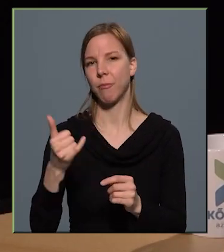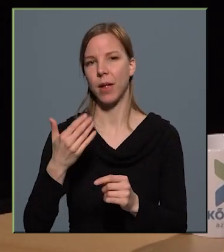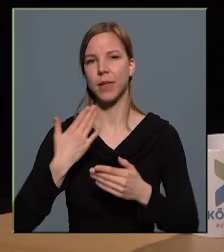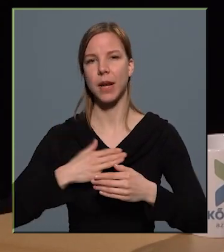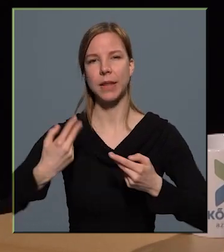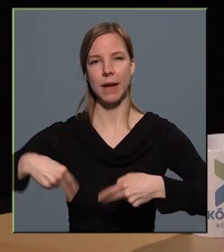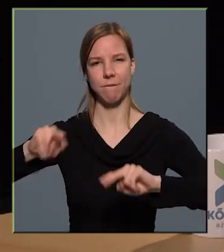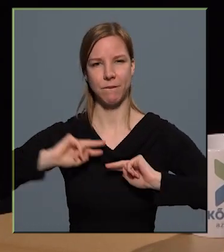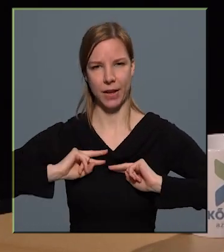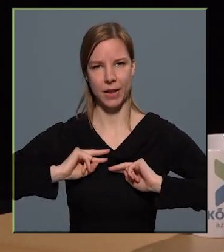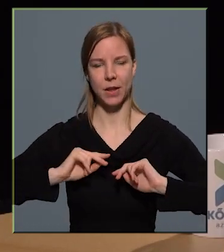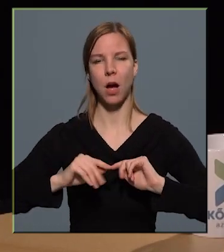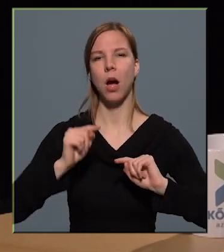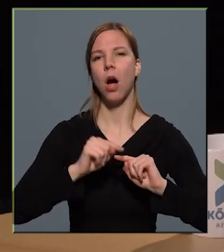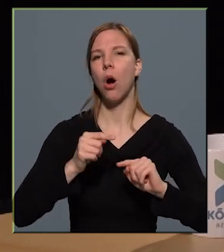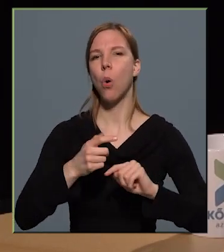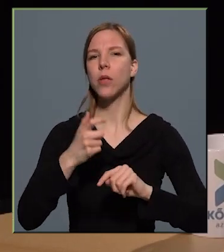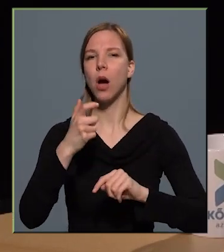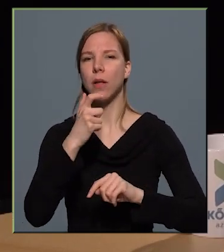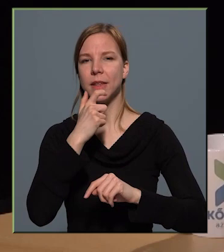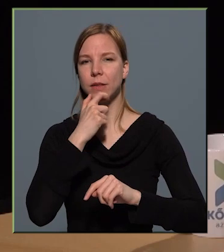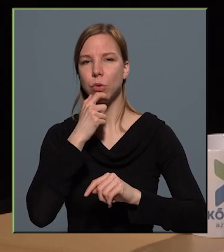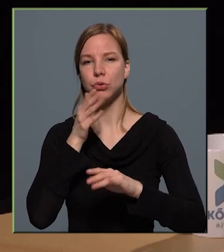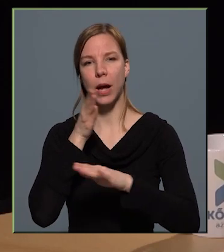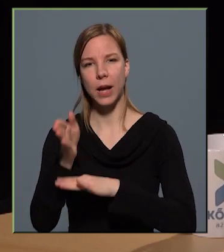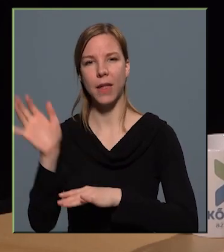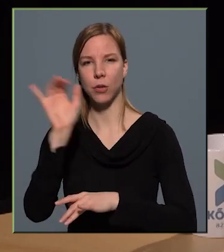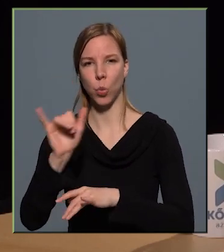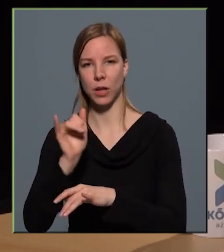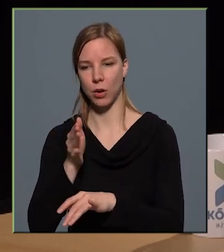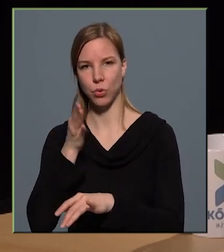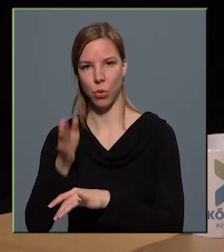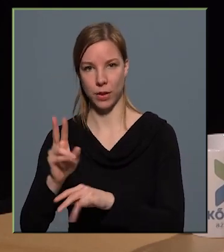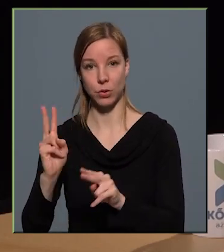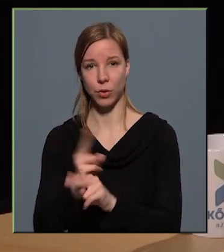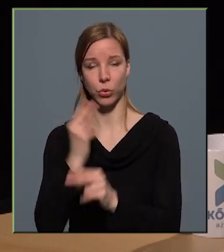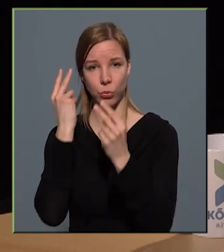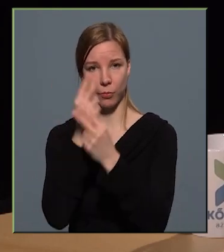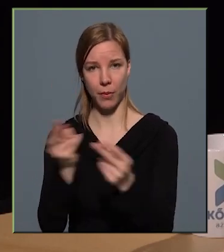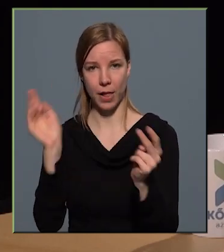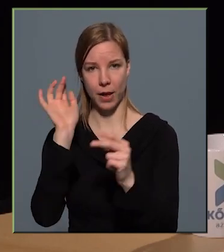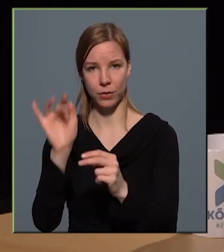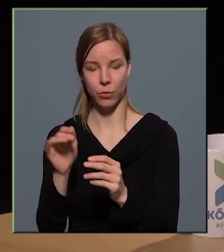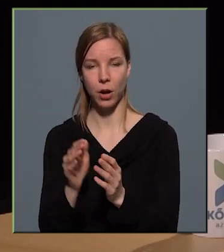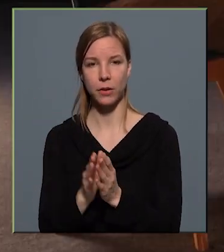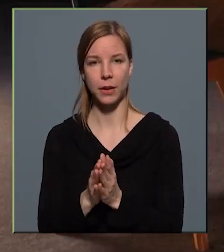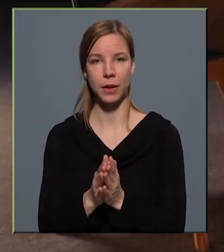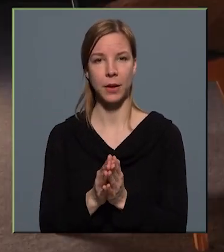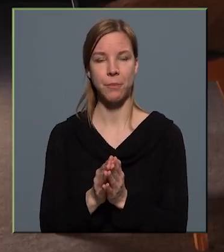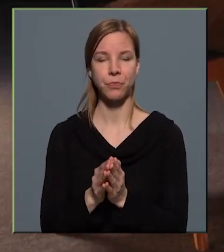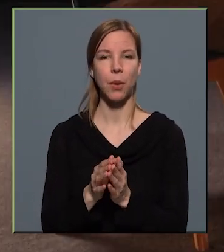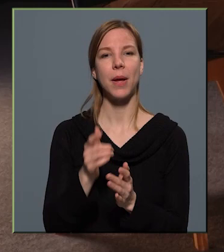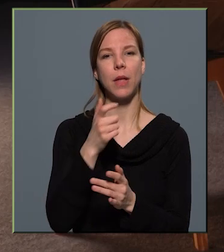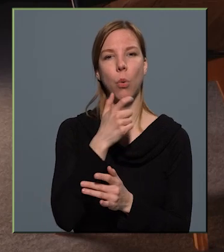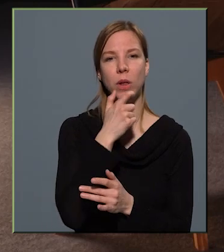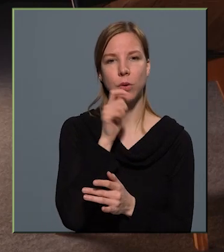időszakra, az idősekhez, a nyugdíjasokhoz szoktunk ellátogatni idős otthonokba,